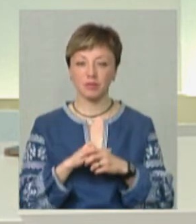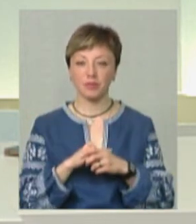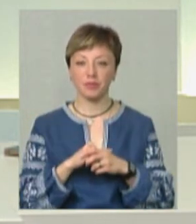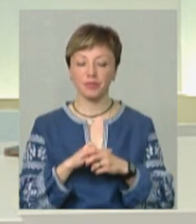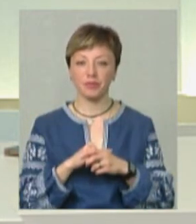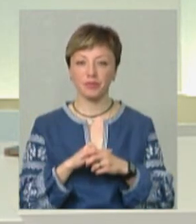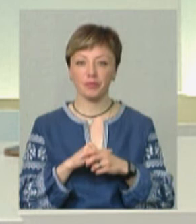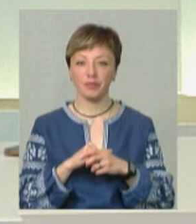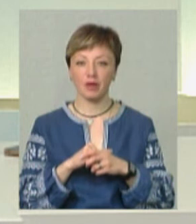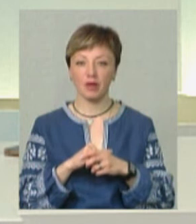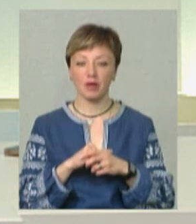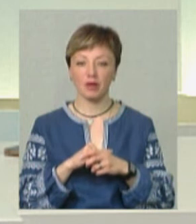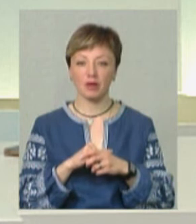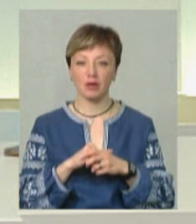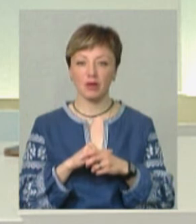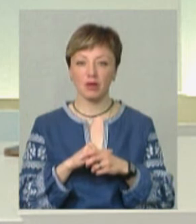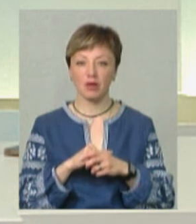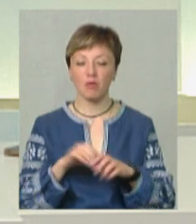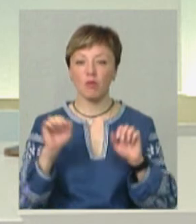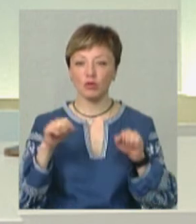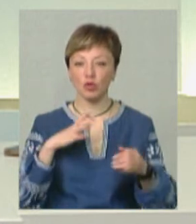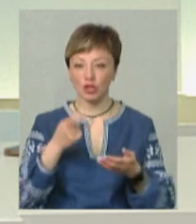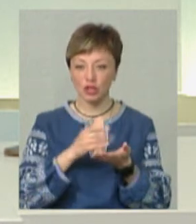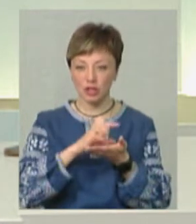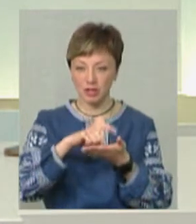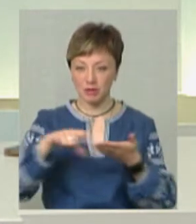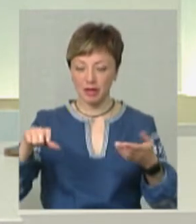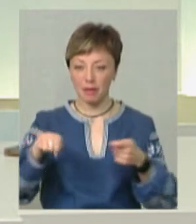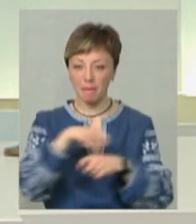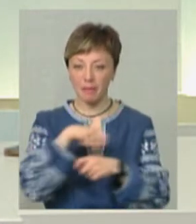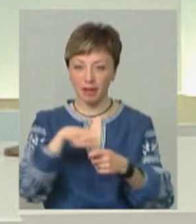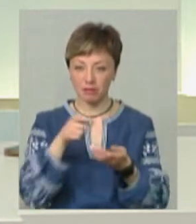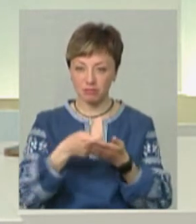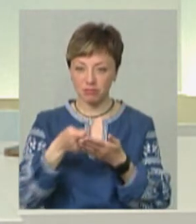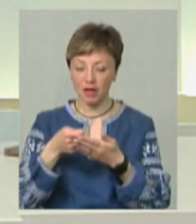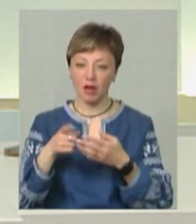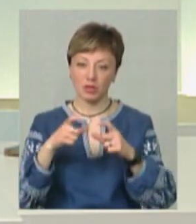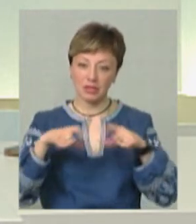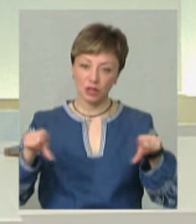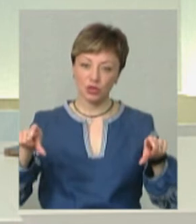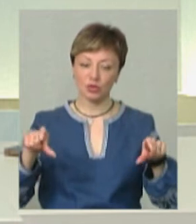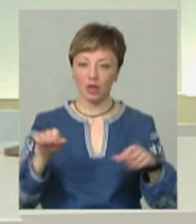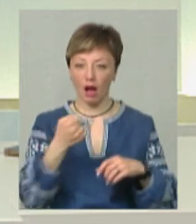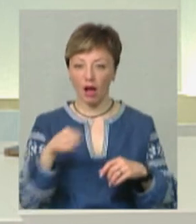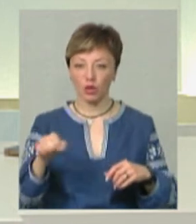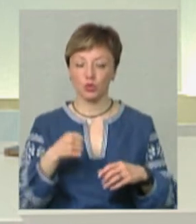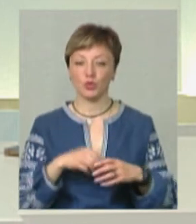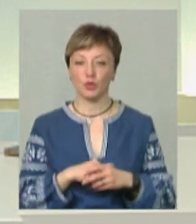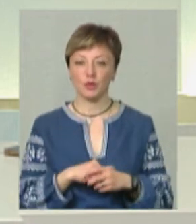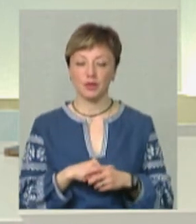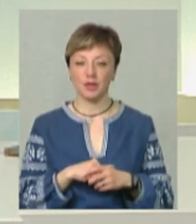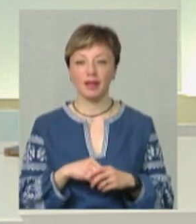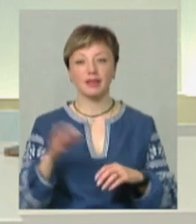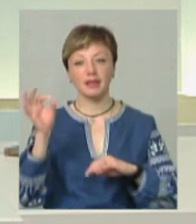бути нашиті на оксамитову шматок тканини, оксамитову, чи на стрічку ткану.